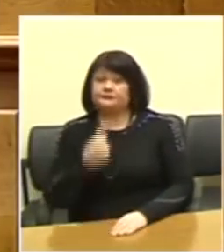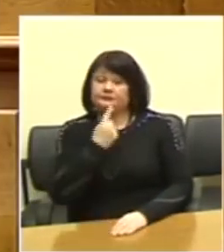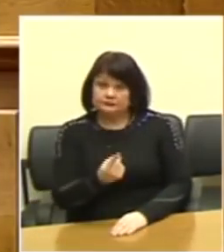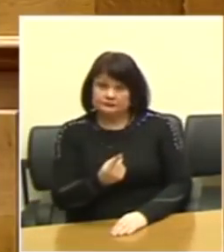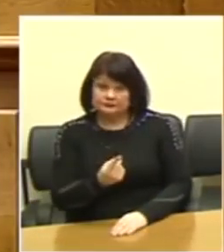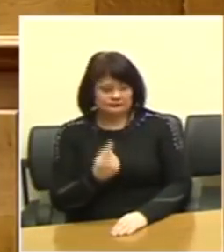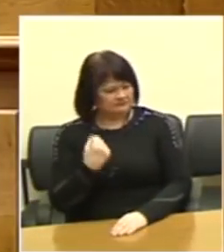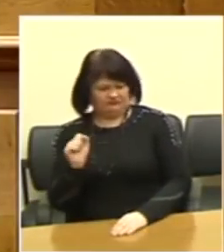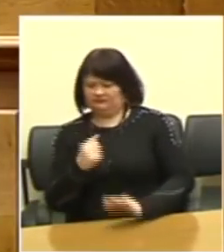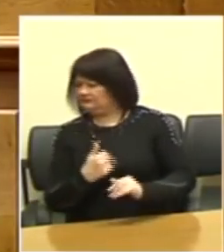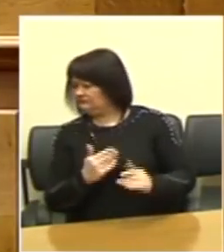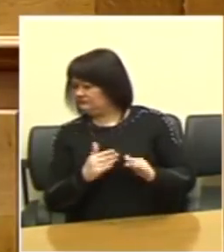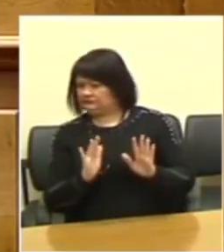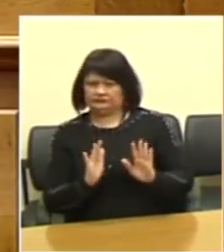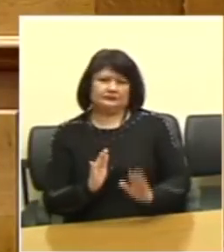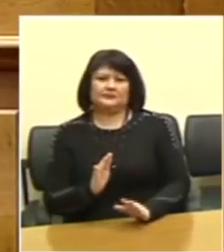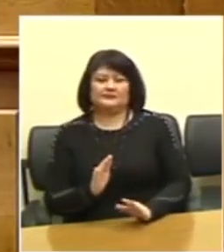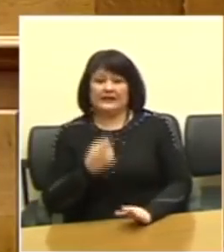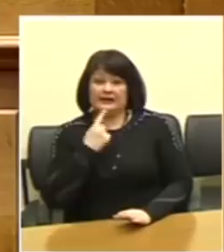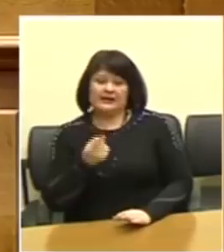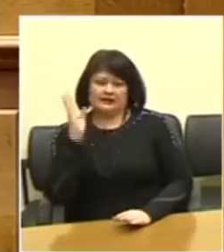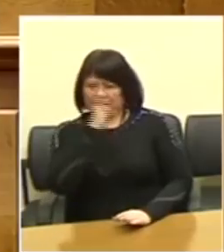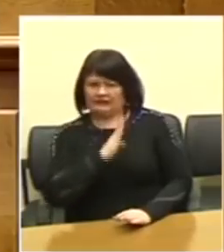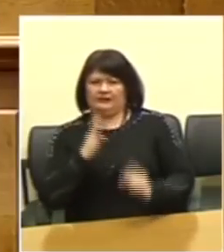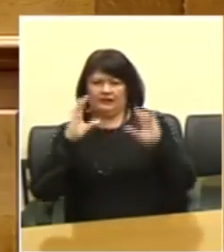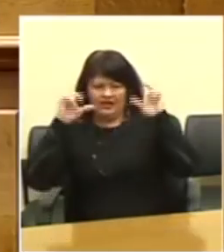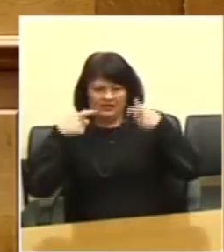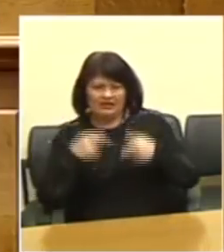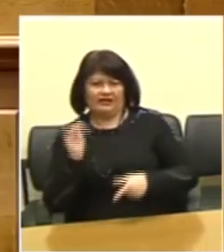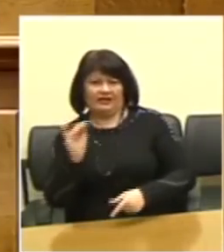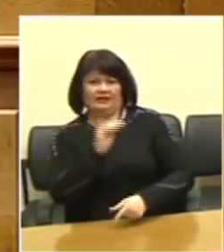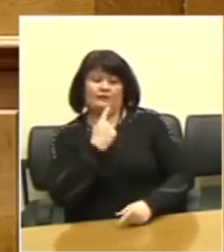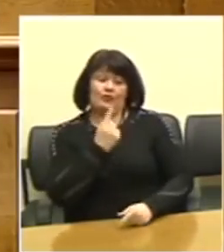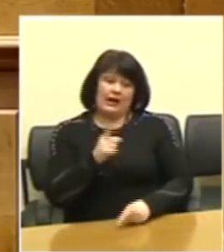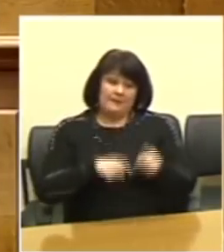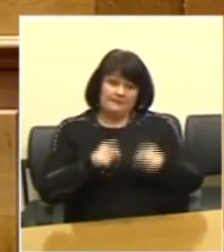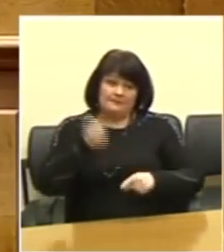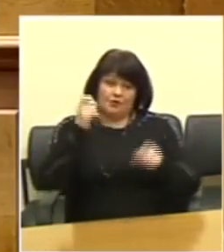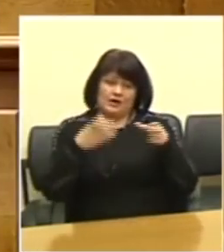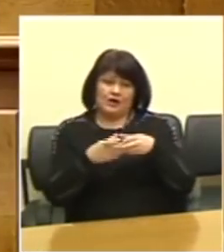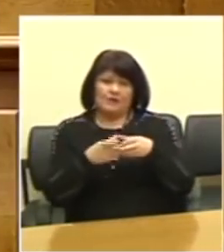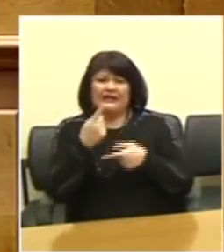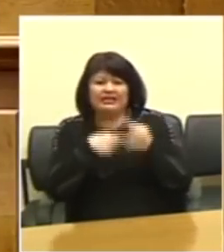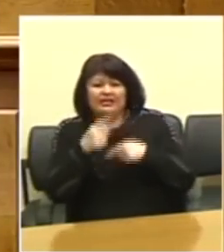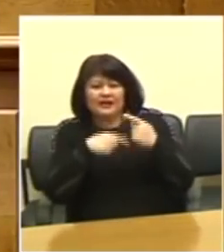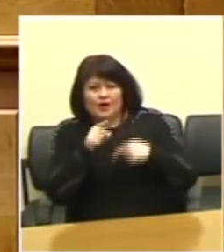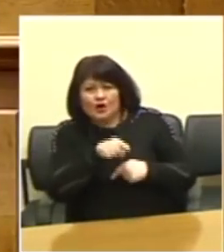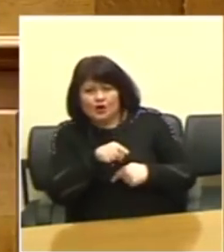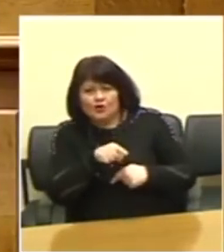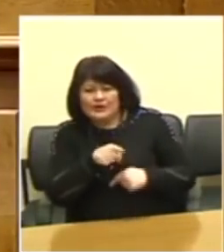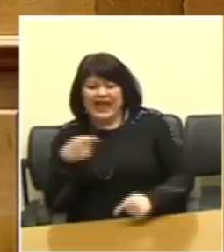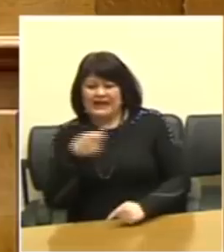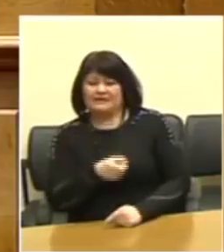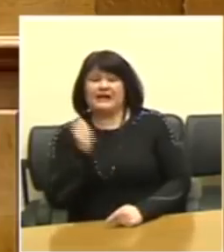την πλάτη σε δήθεν δημοκρατικά, προοδευτικά καλέσματα που δίνουν άλοθη στην εγκληματική